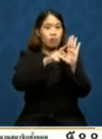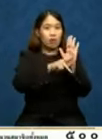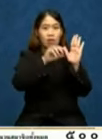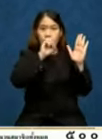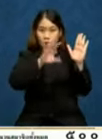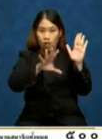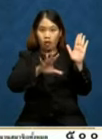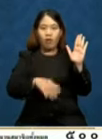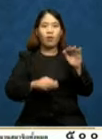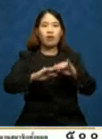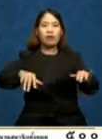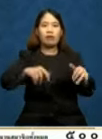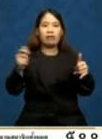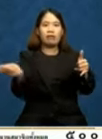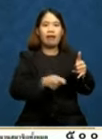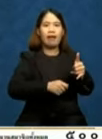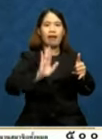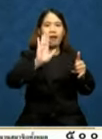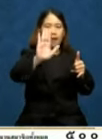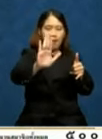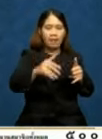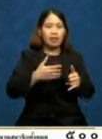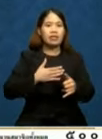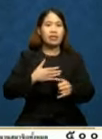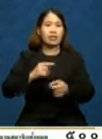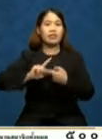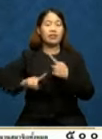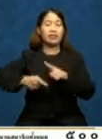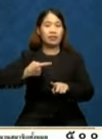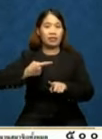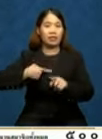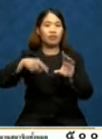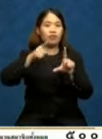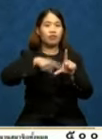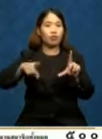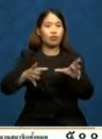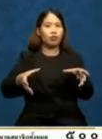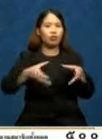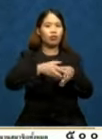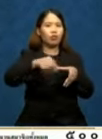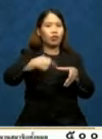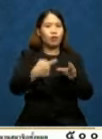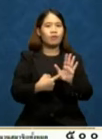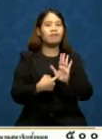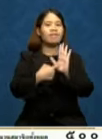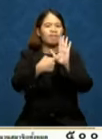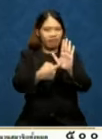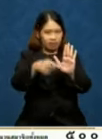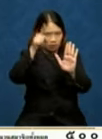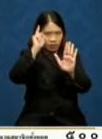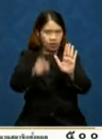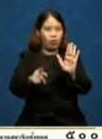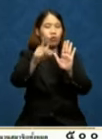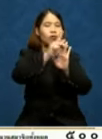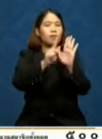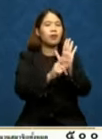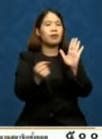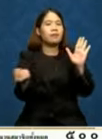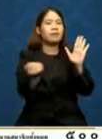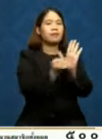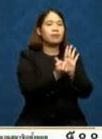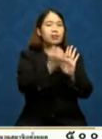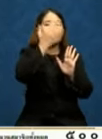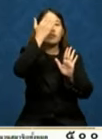แล้วเช่นกันดังนั้นค่ะดิฉันและเพื่อนก้าวไกลค่ะจึงขอเสนอให้ตรากฎหมายนี้ให้เร็วที่สุดให้เด็กที่ตกเป็นเ